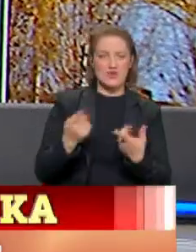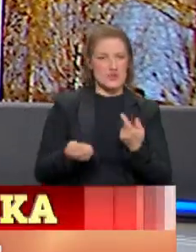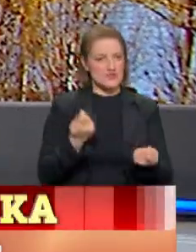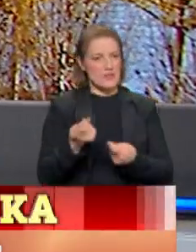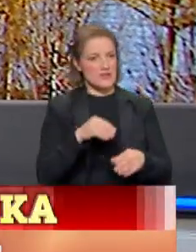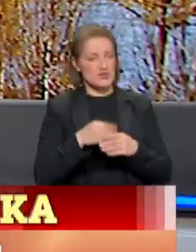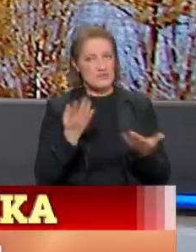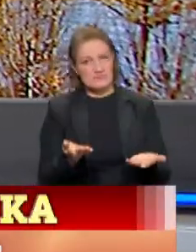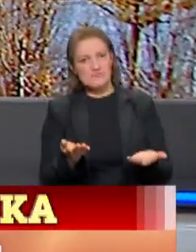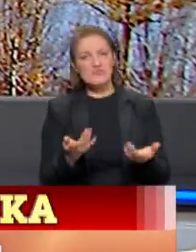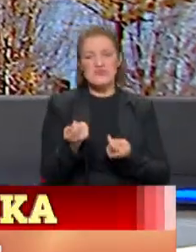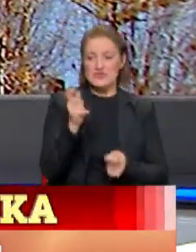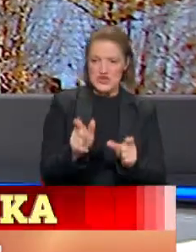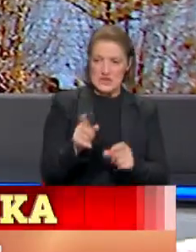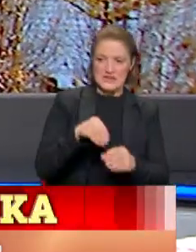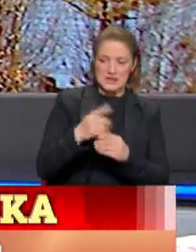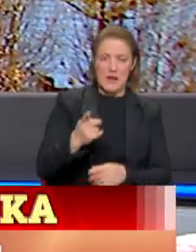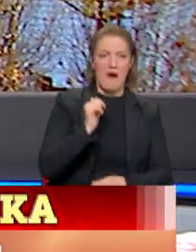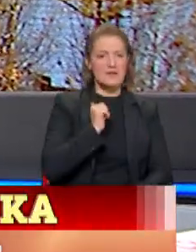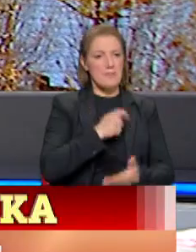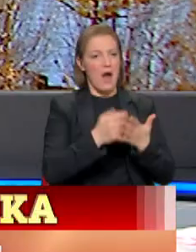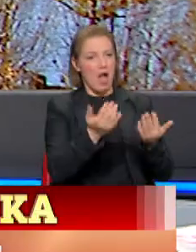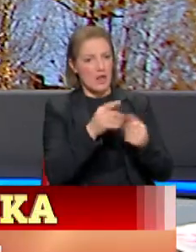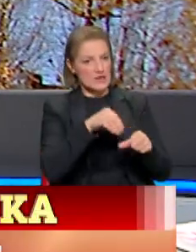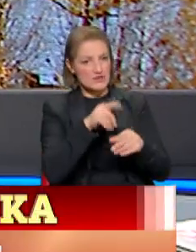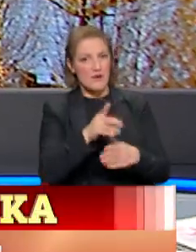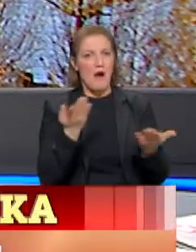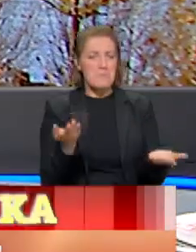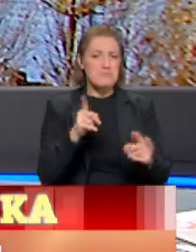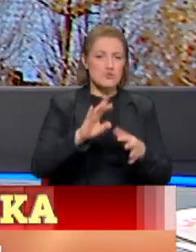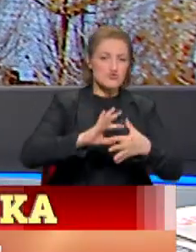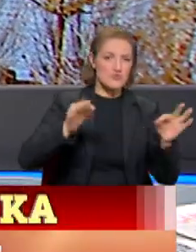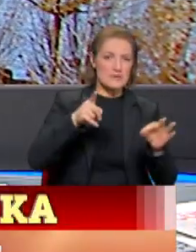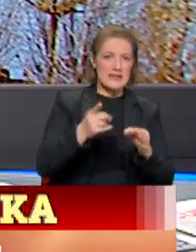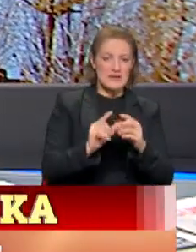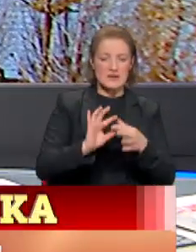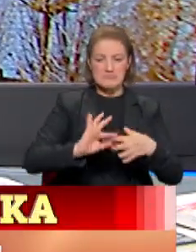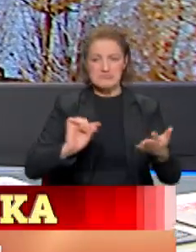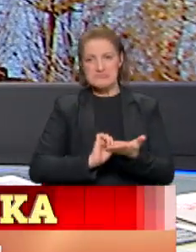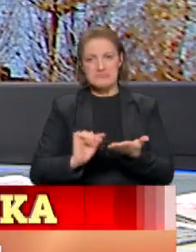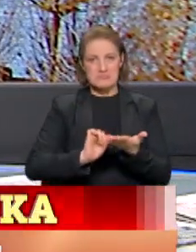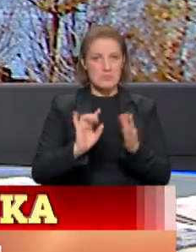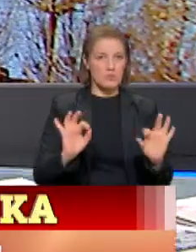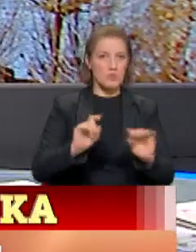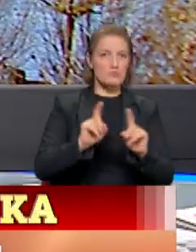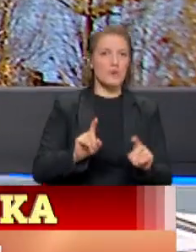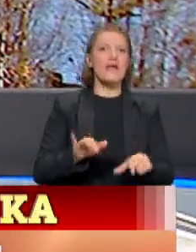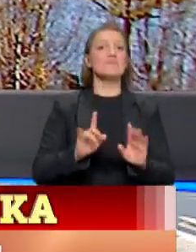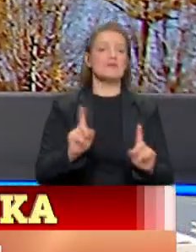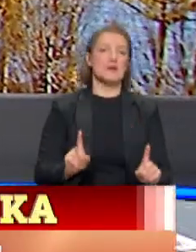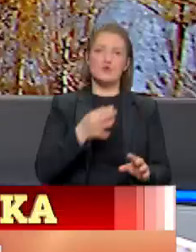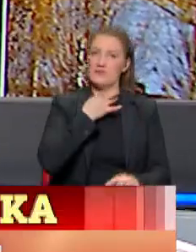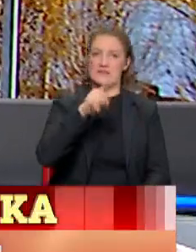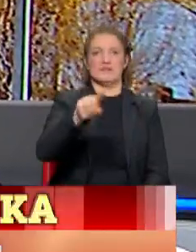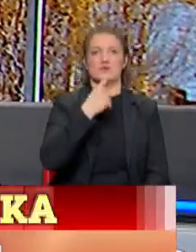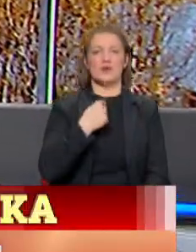çalışanlar içinde, işçisi içinde, asgari ücretlisi içinde acaba bu cümleleri kurabilmek mümkün müdür, değil midir? Lütfen